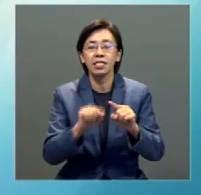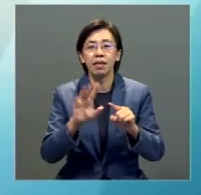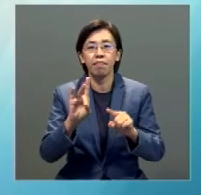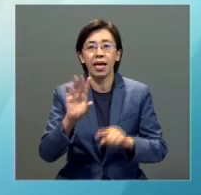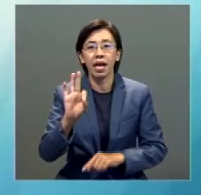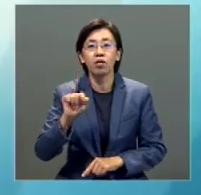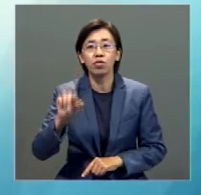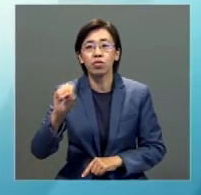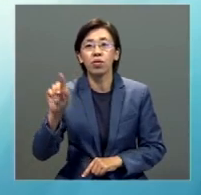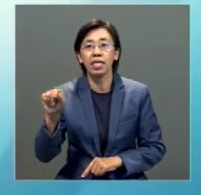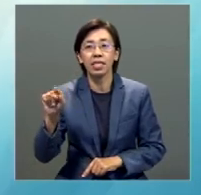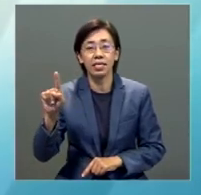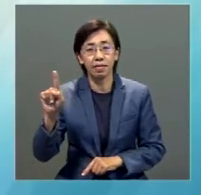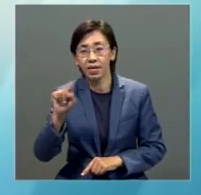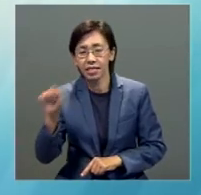9.01